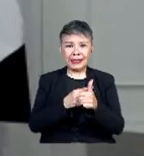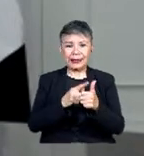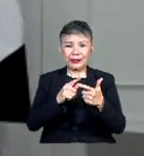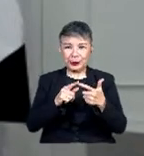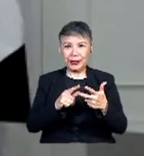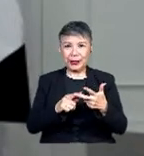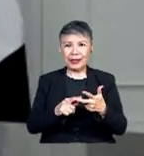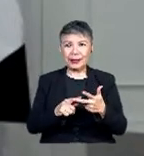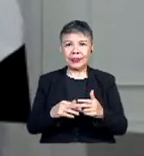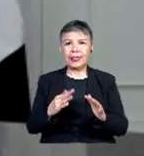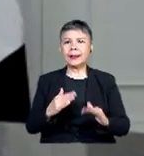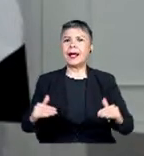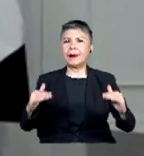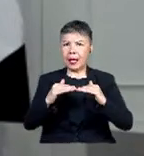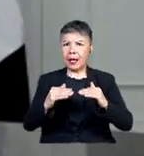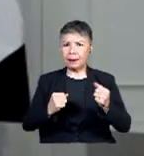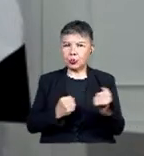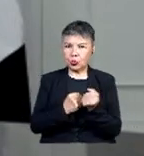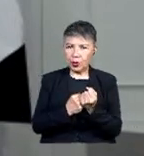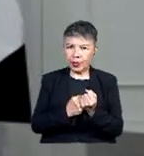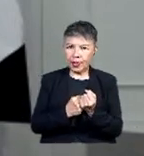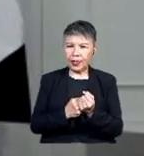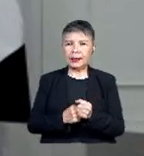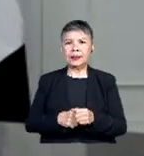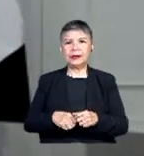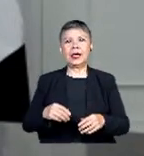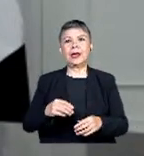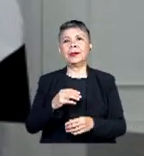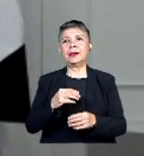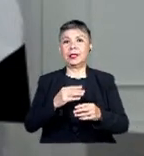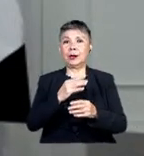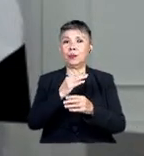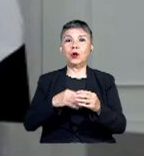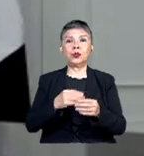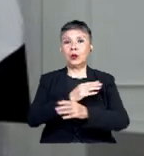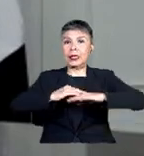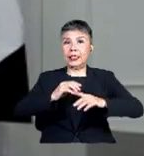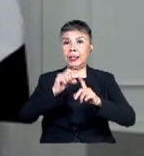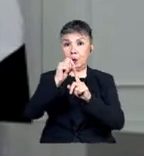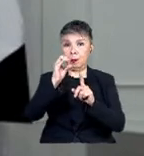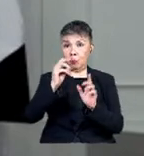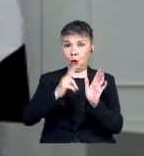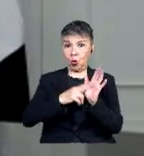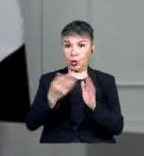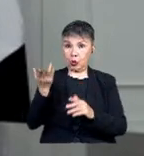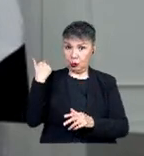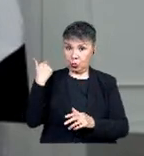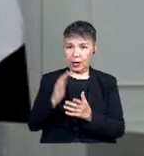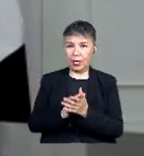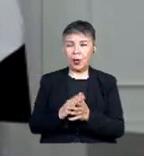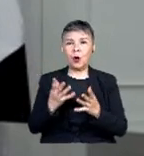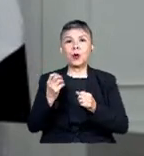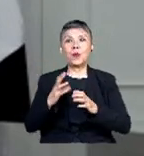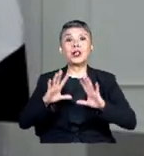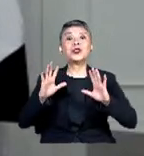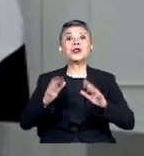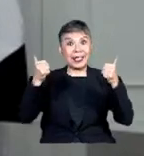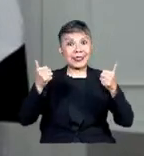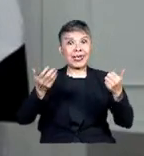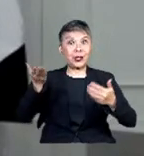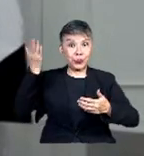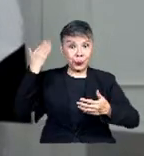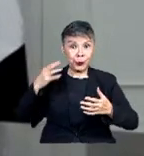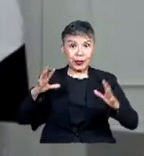tentu ini sama perlakuannya untuk PON dan mudah-mudahan sukses-sukses yang